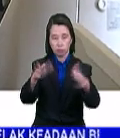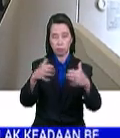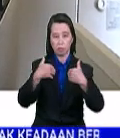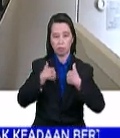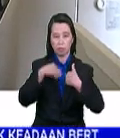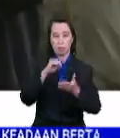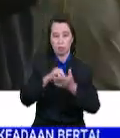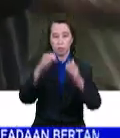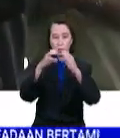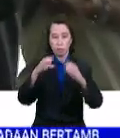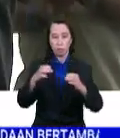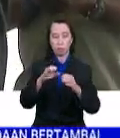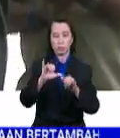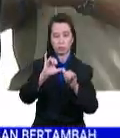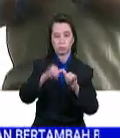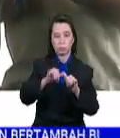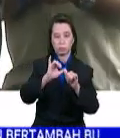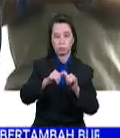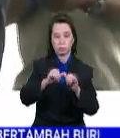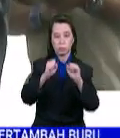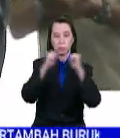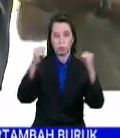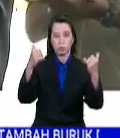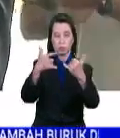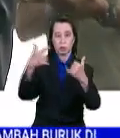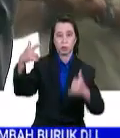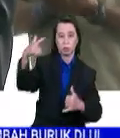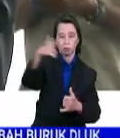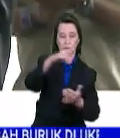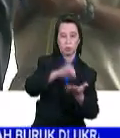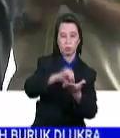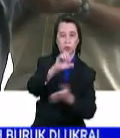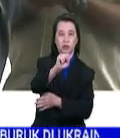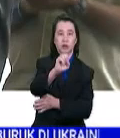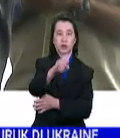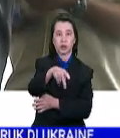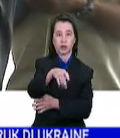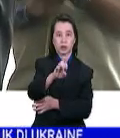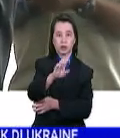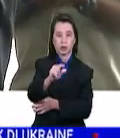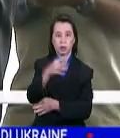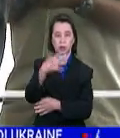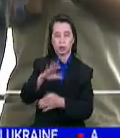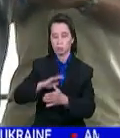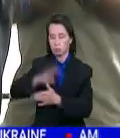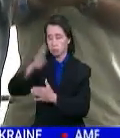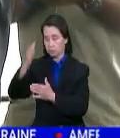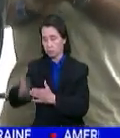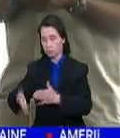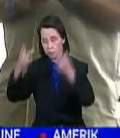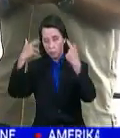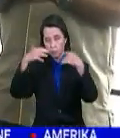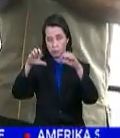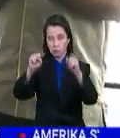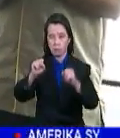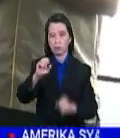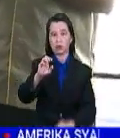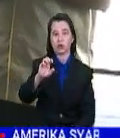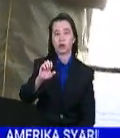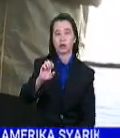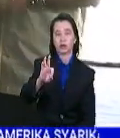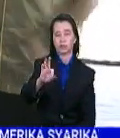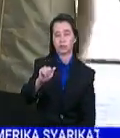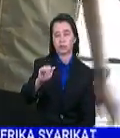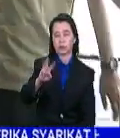diadakan di Kompleks kejuruteraan Syarikat penerbangan di Sepang Selangor telah disempurnakan presiden FM dan tuh Amin